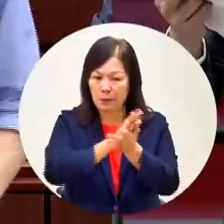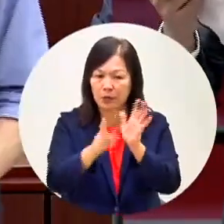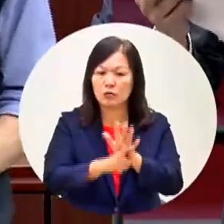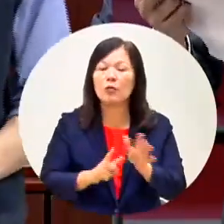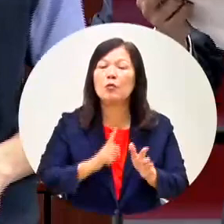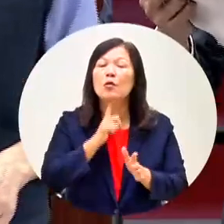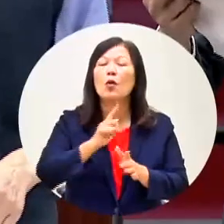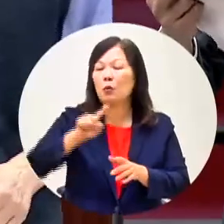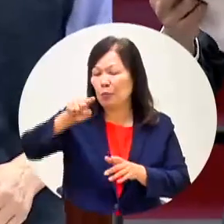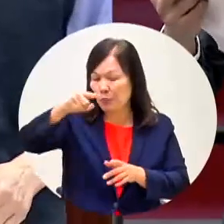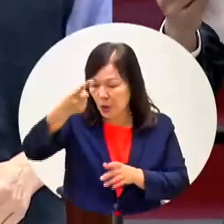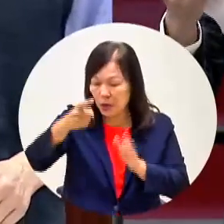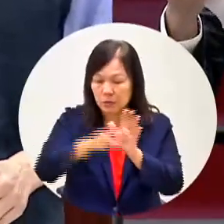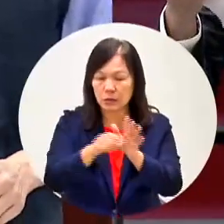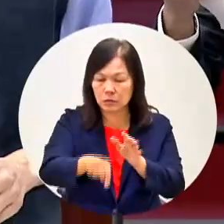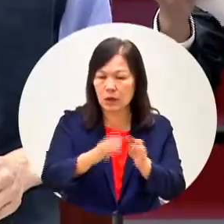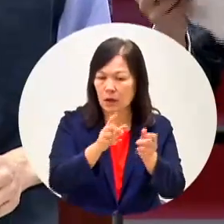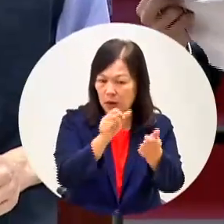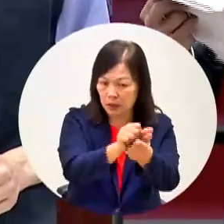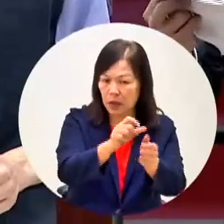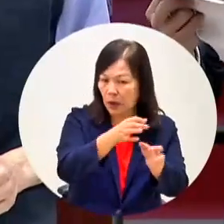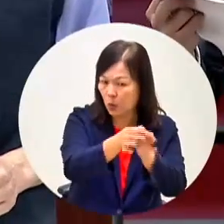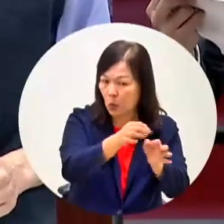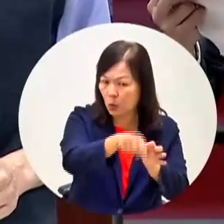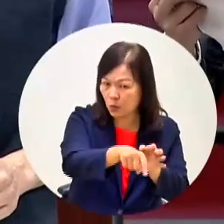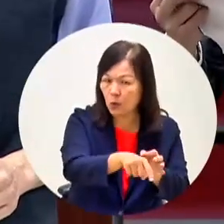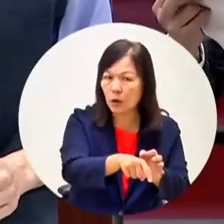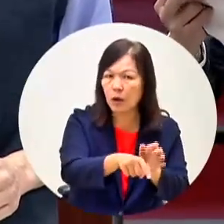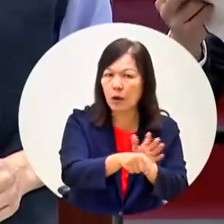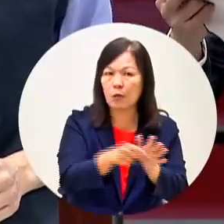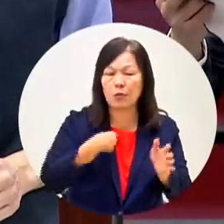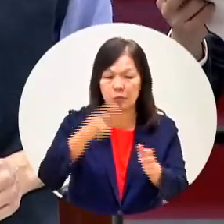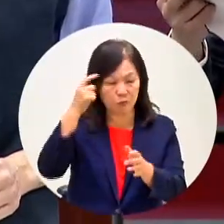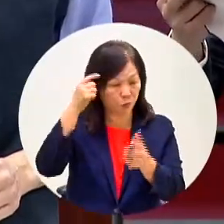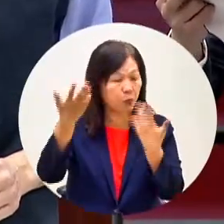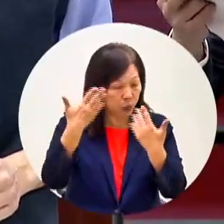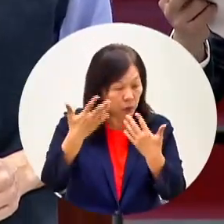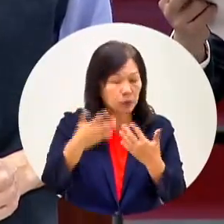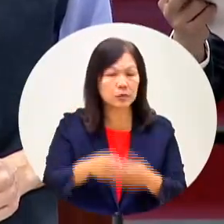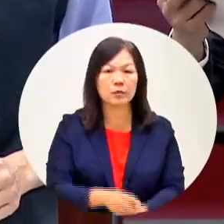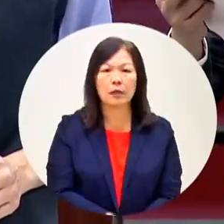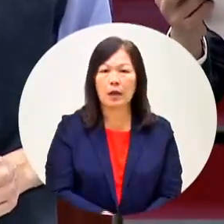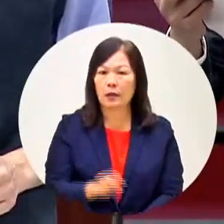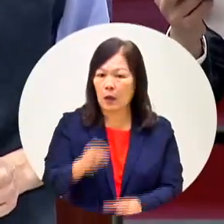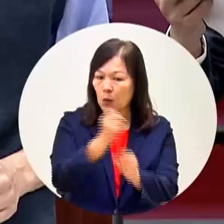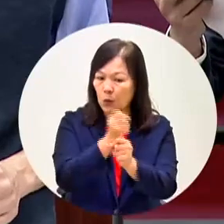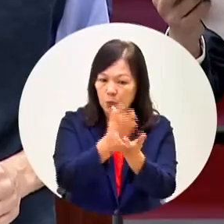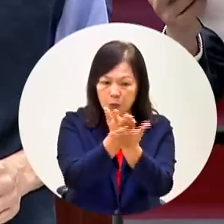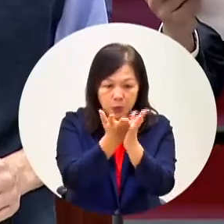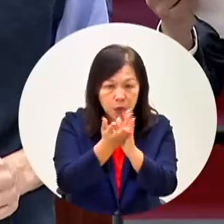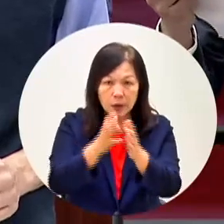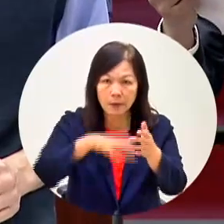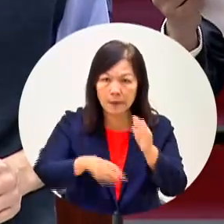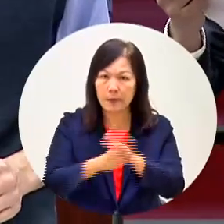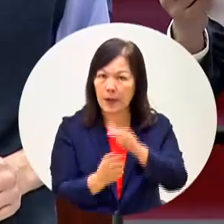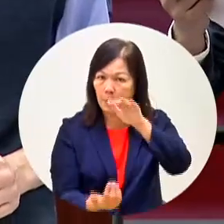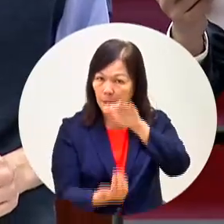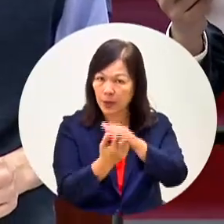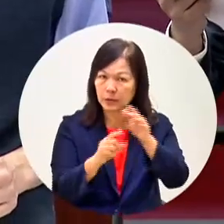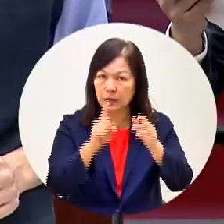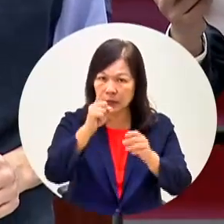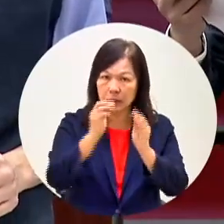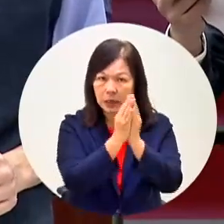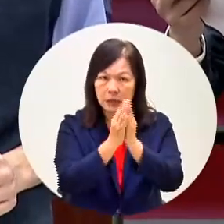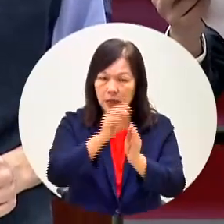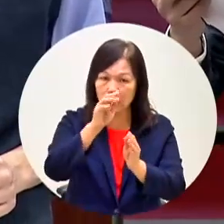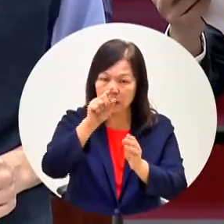那我跟市长就叫，在产业类别里面，制造业高达1兆3000多亿，在批